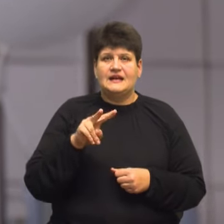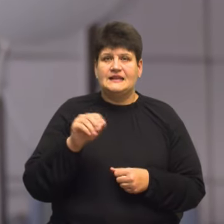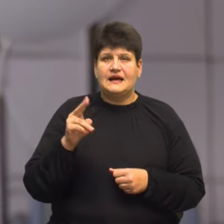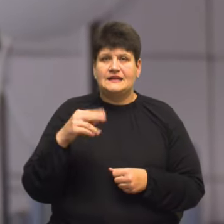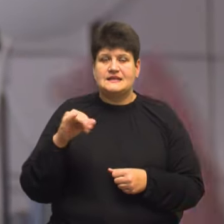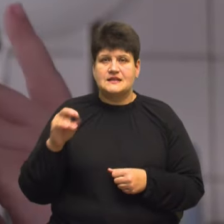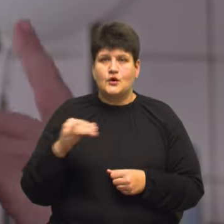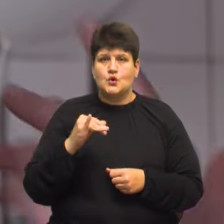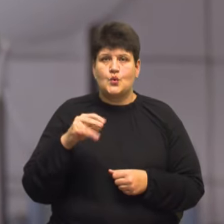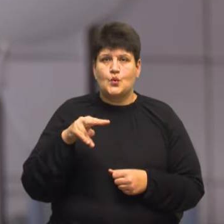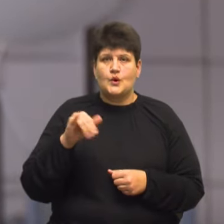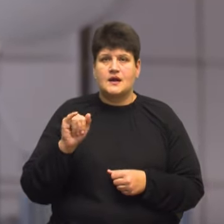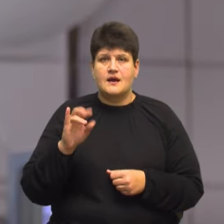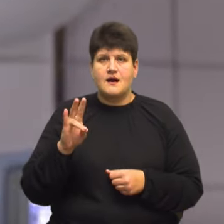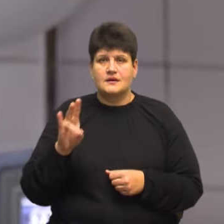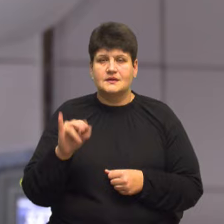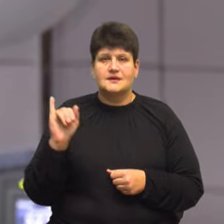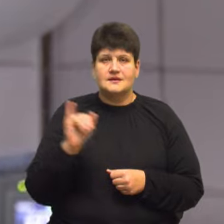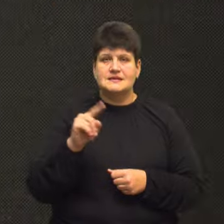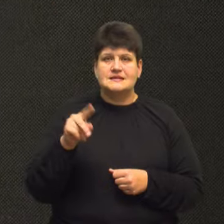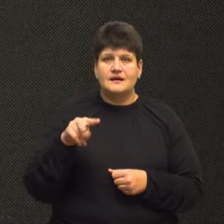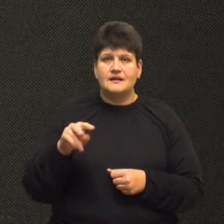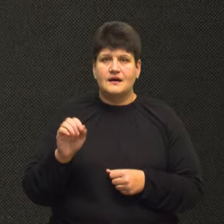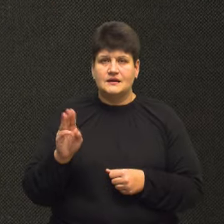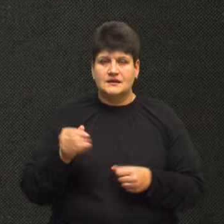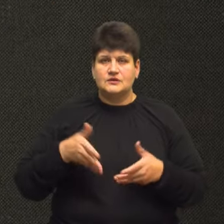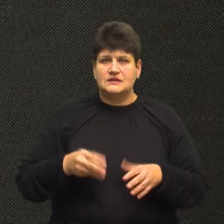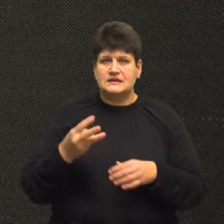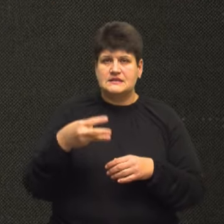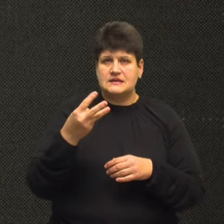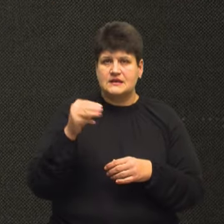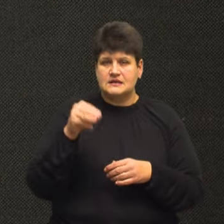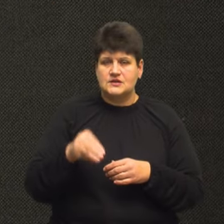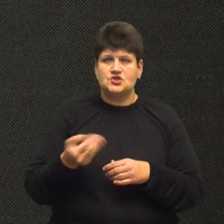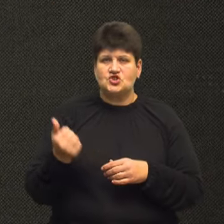Діана Поберезька каже, народила на 33-му тижні вагітності. Їй робили кесарів